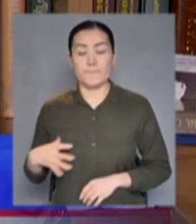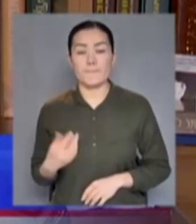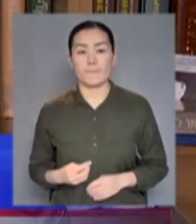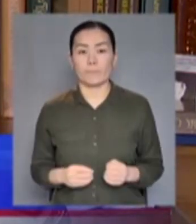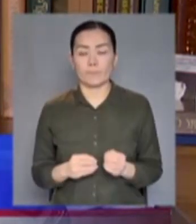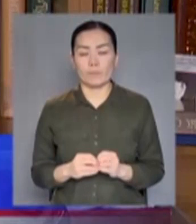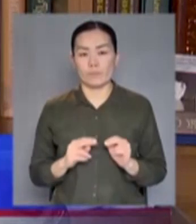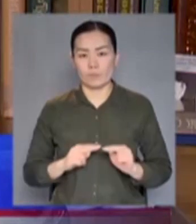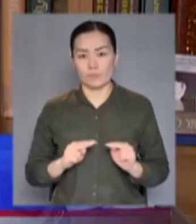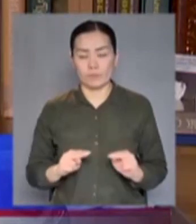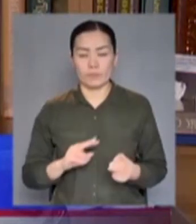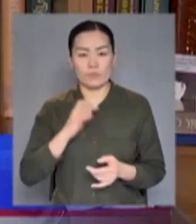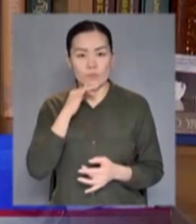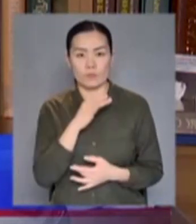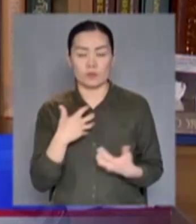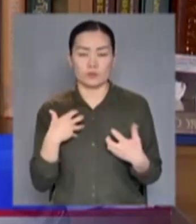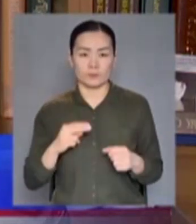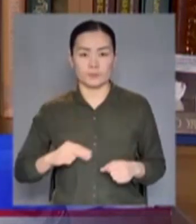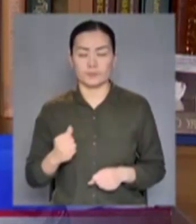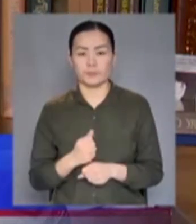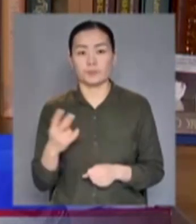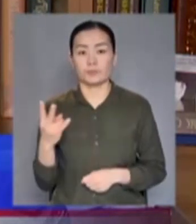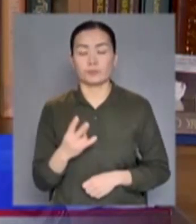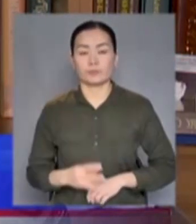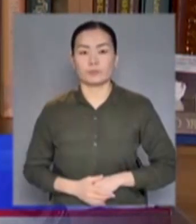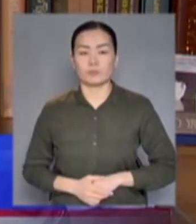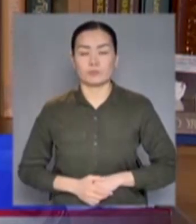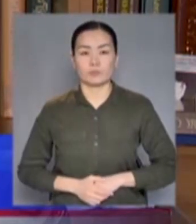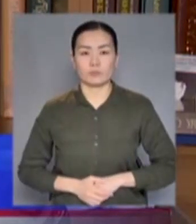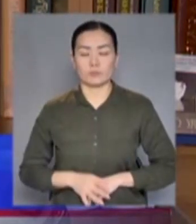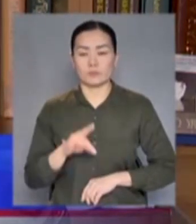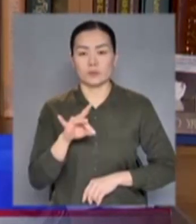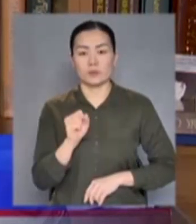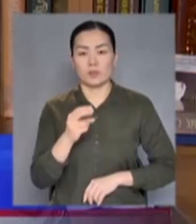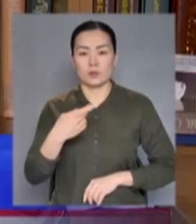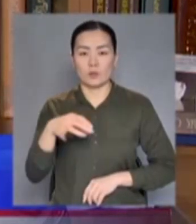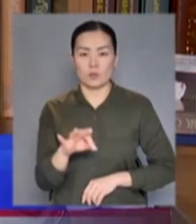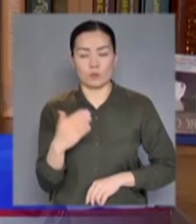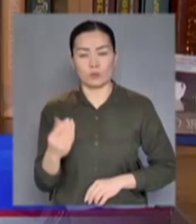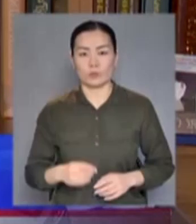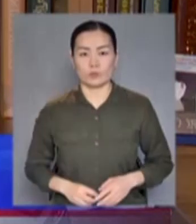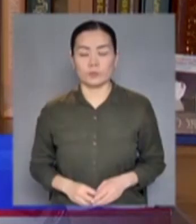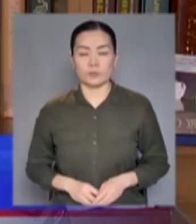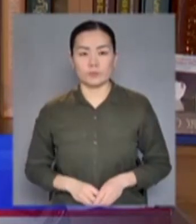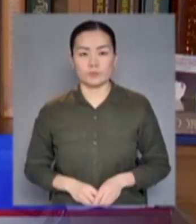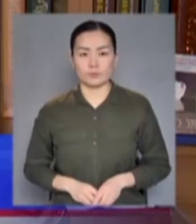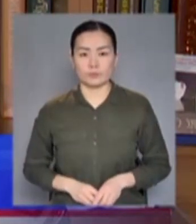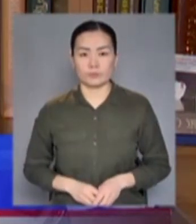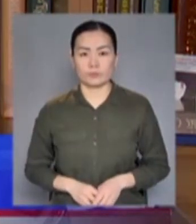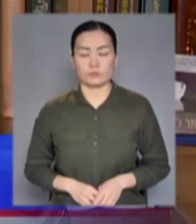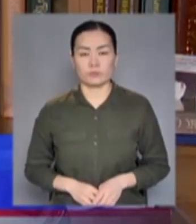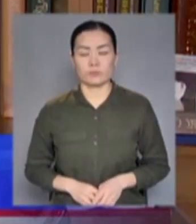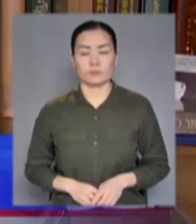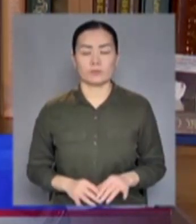деңгейінде тарату үшін оған көп күш керек. Оған радионың мынау